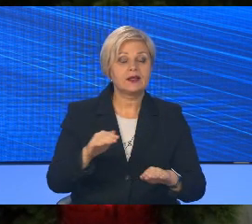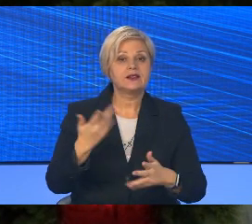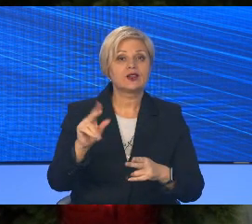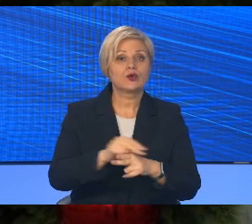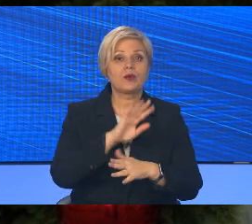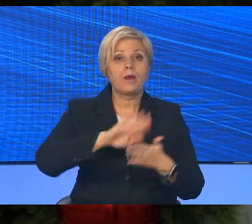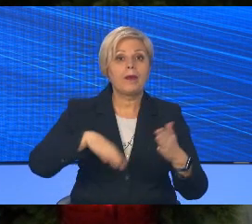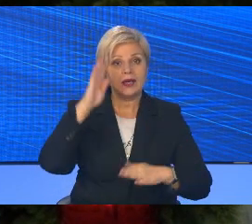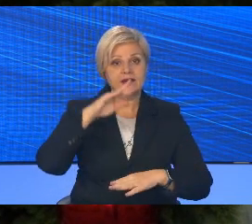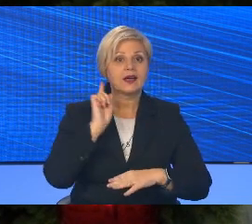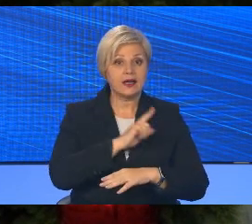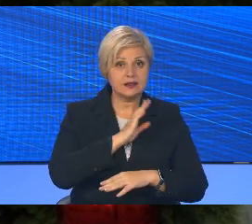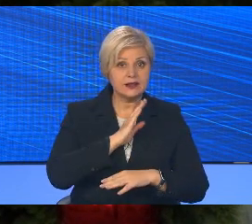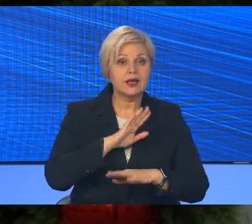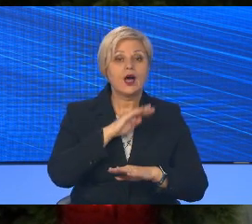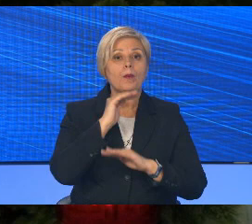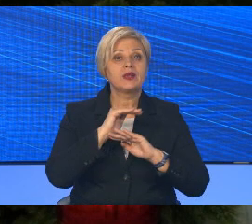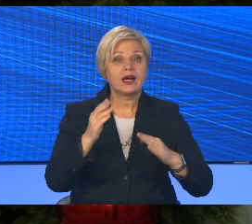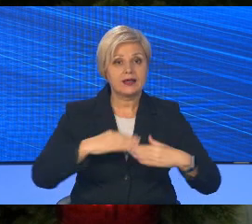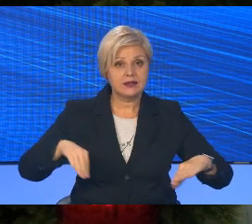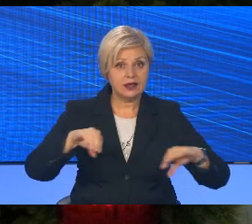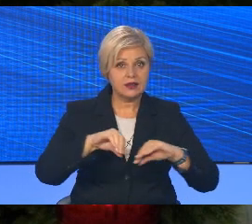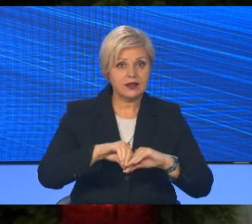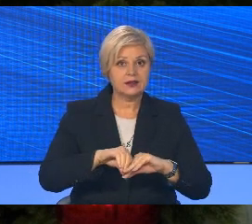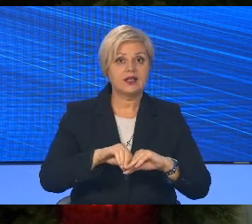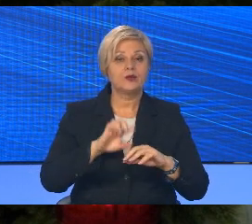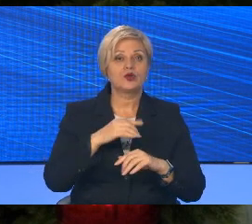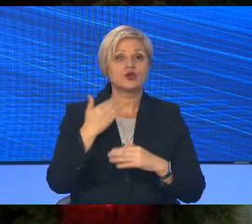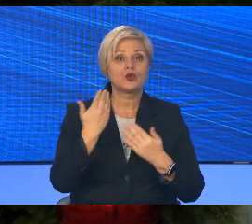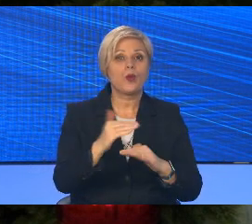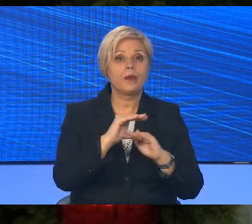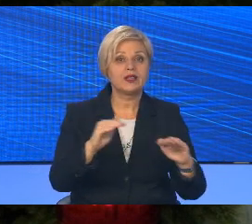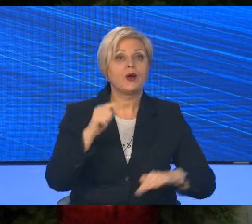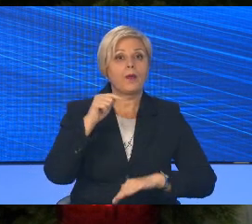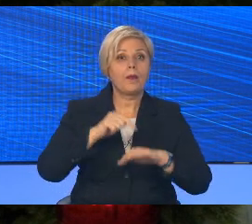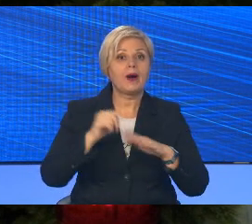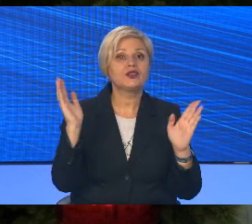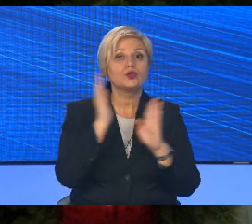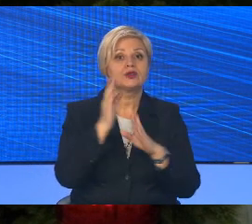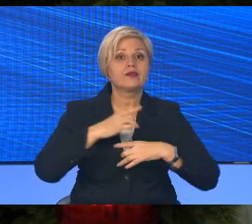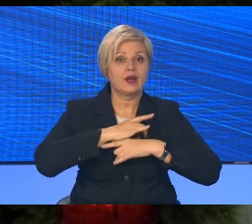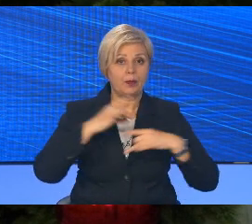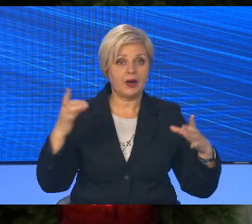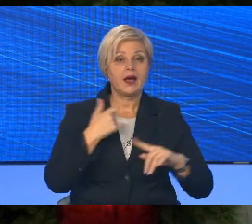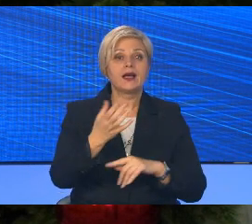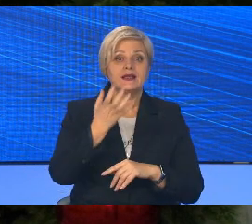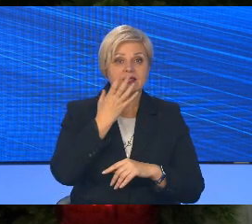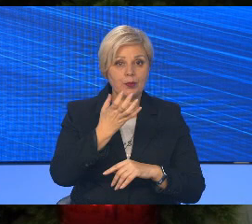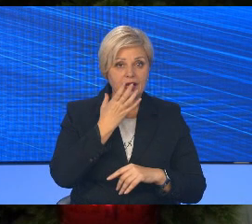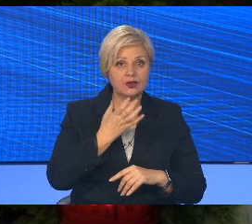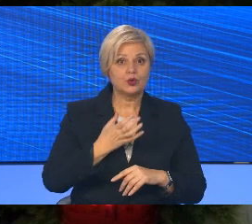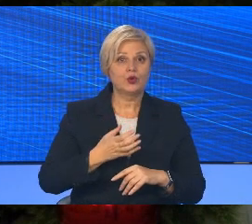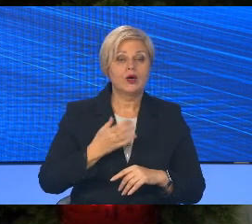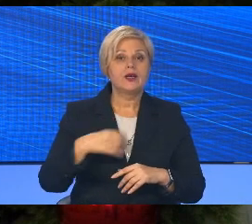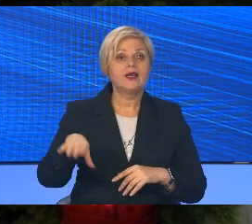родителей, в первую очередь. Также многодетные семьи, чтобы они прочувствовали эту атмосферу праздника, вот эту теплоту его. И